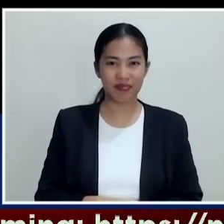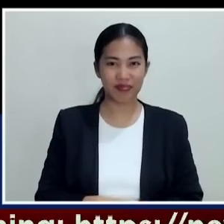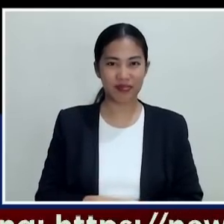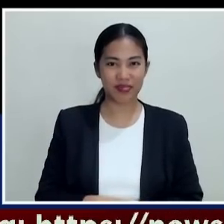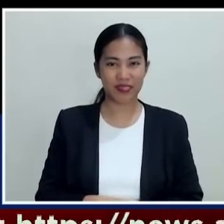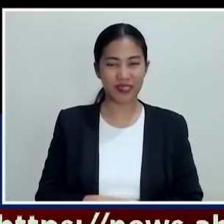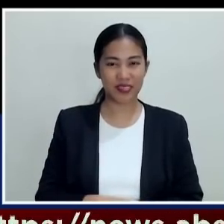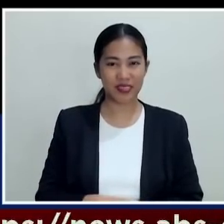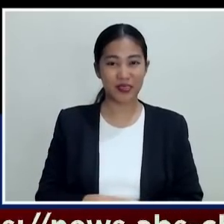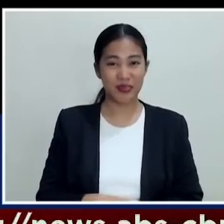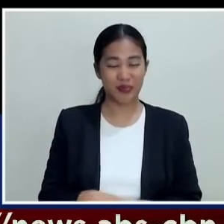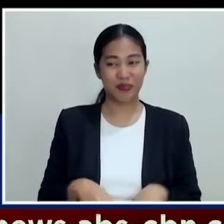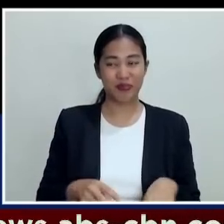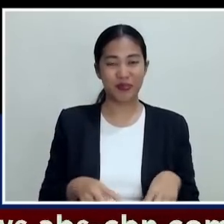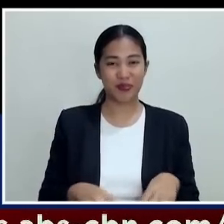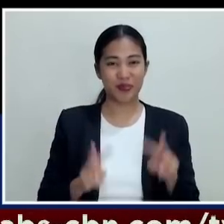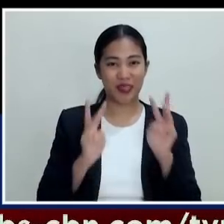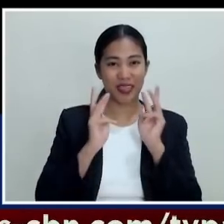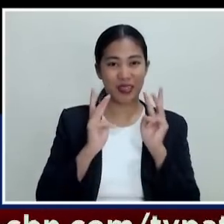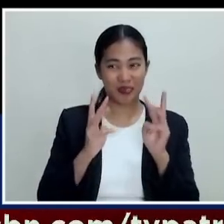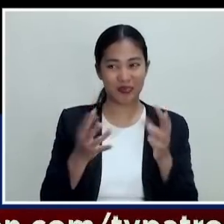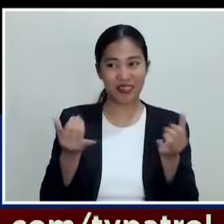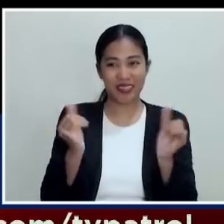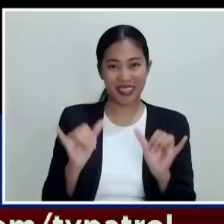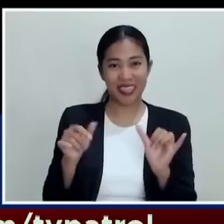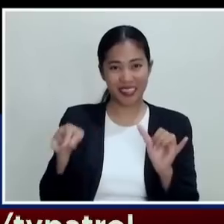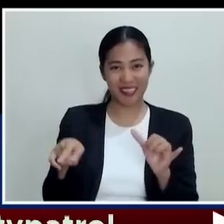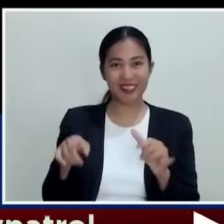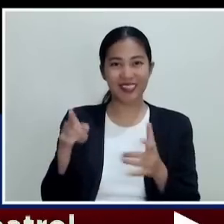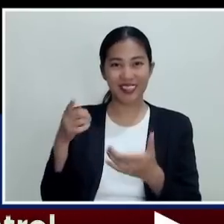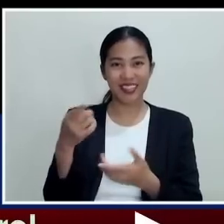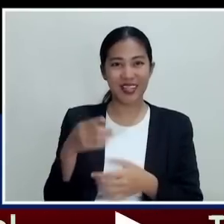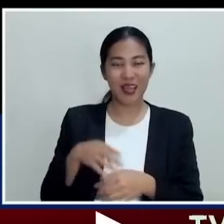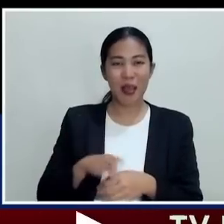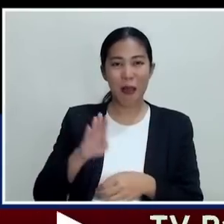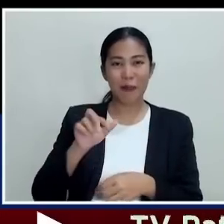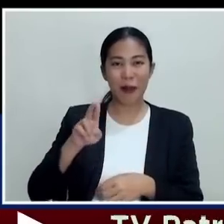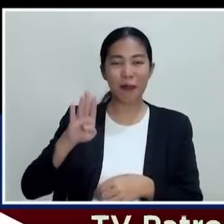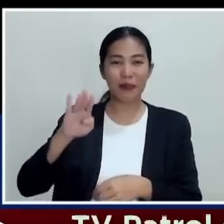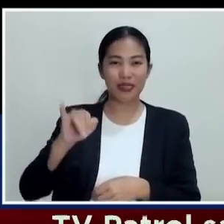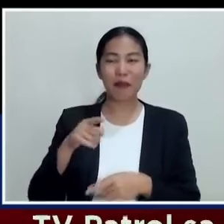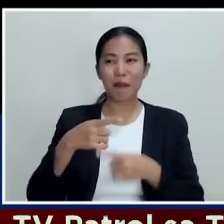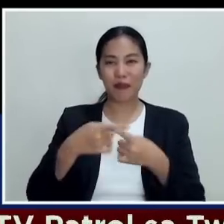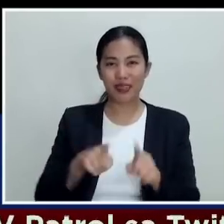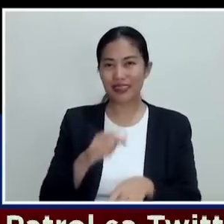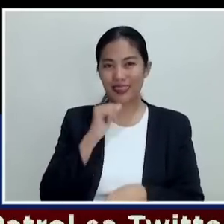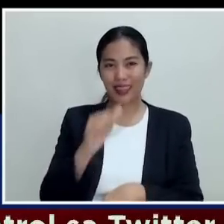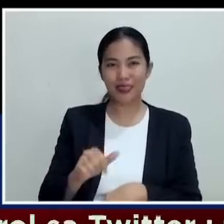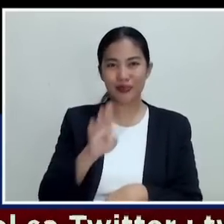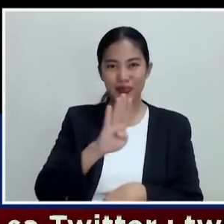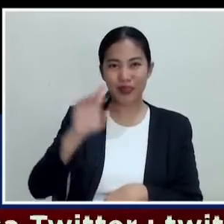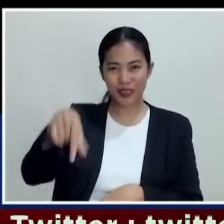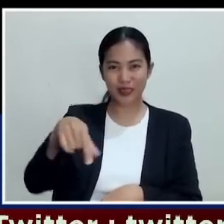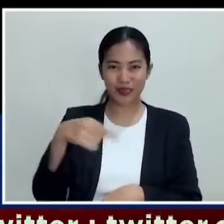din. Barbecue nga lang. Eh, yung ganitong alas kahan. Saan ka